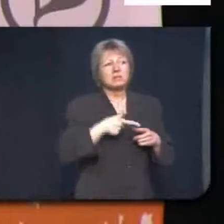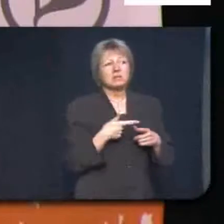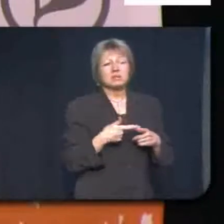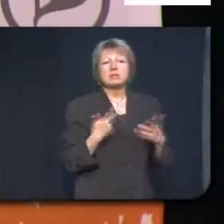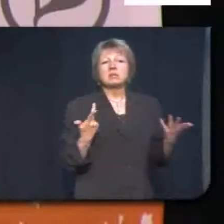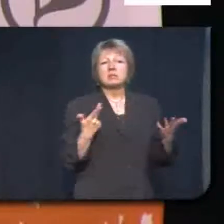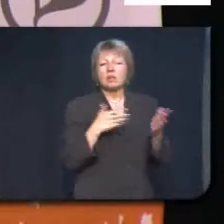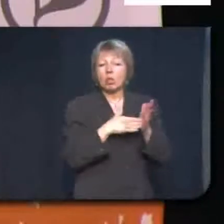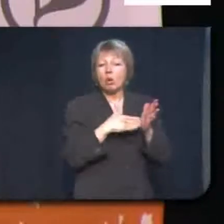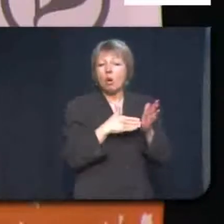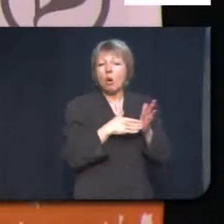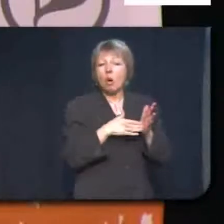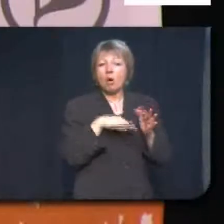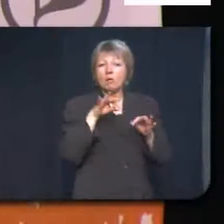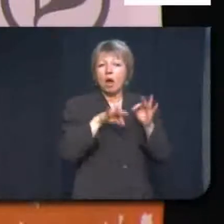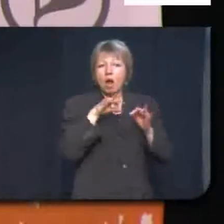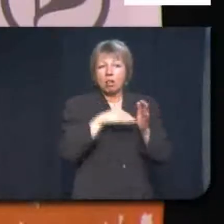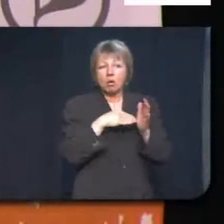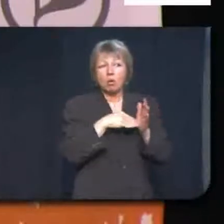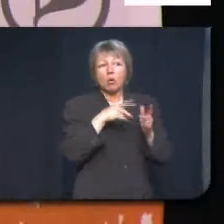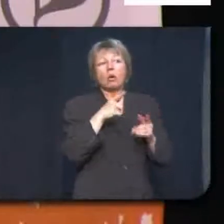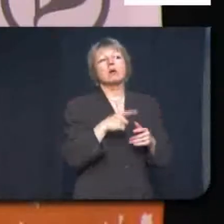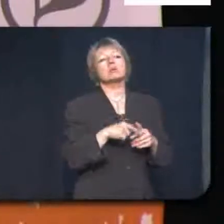finden dann auch Wahlhandlungen statt